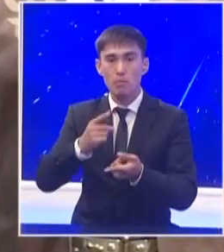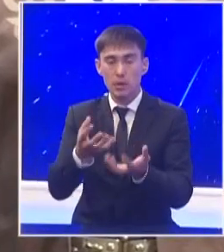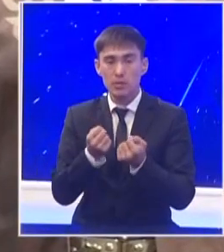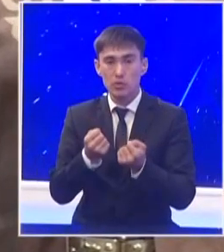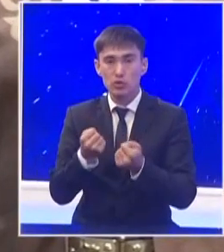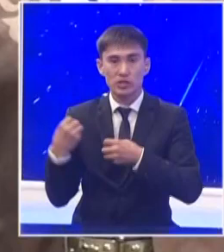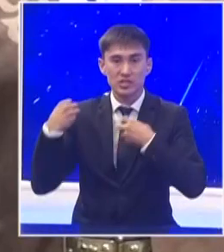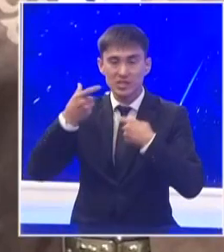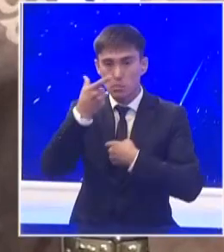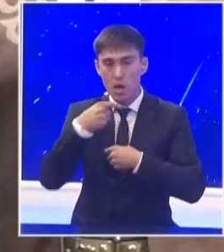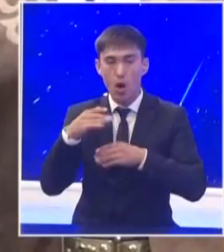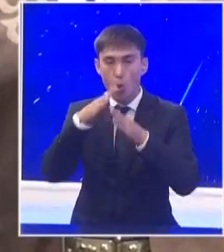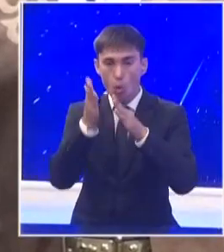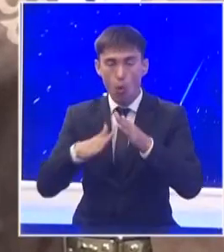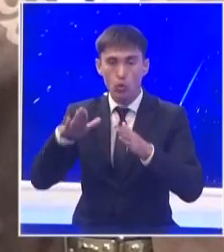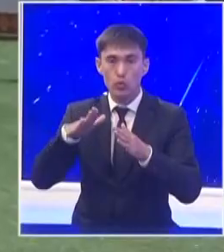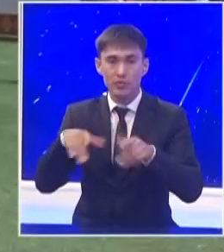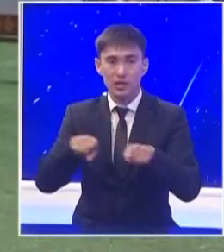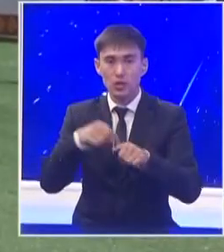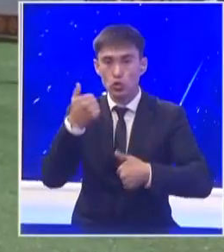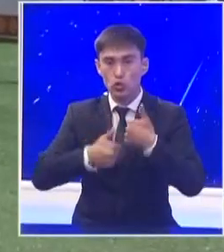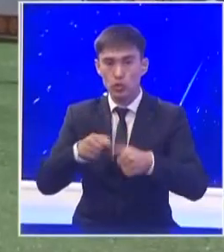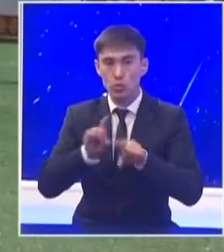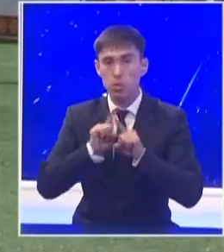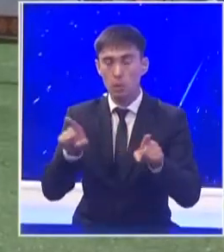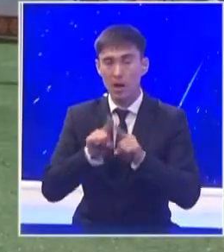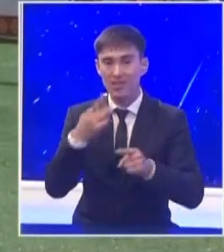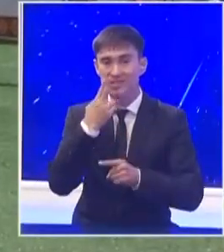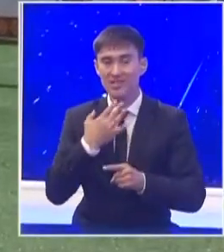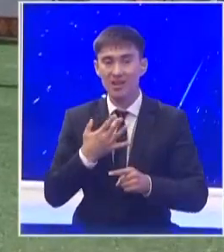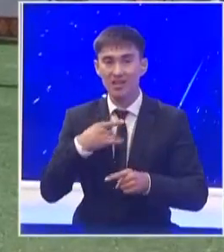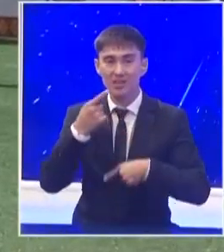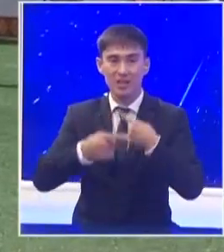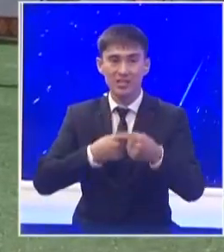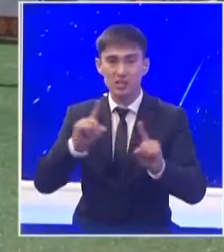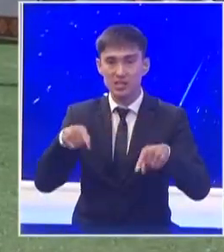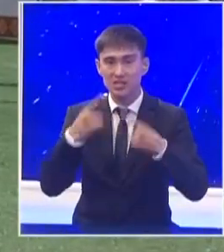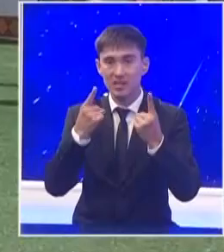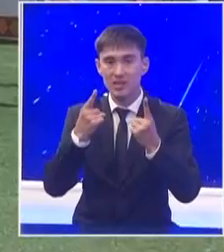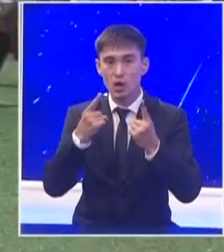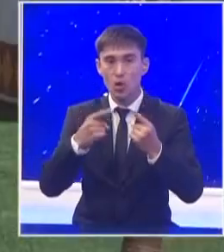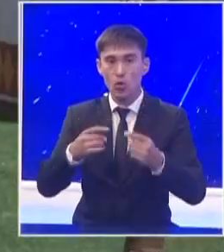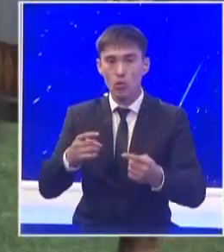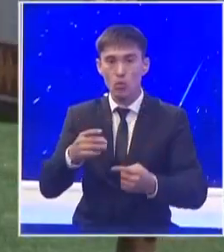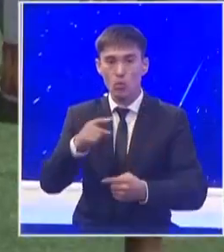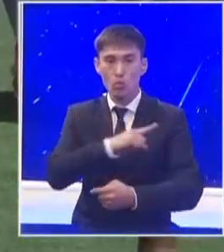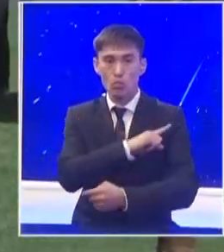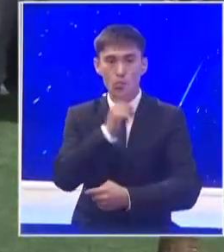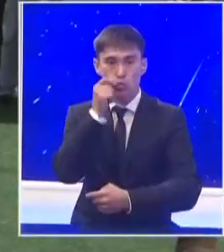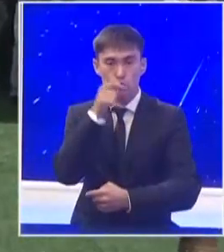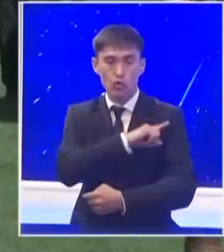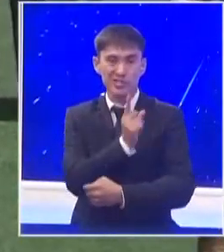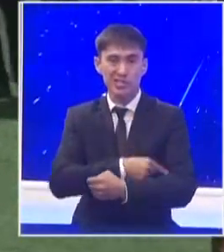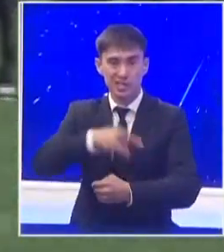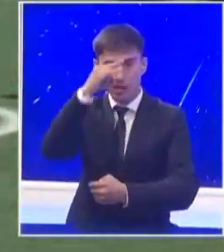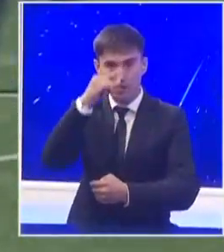гору. Именно такие турниры служат пропаганде национальных традиций и созданию конструктивного культа мужской силы с